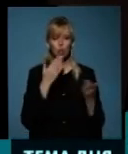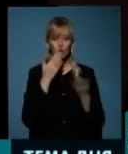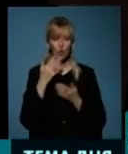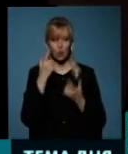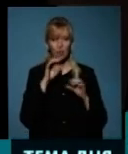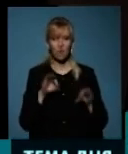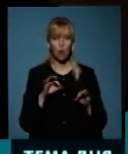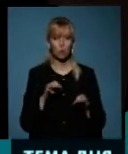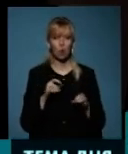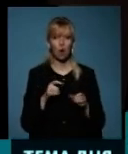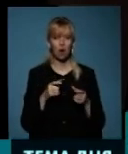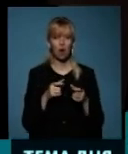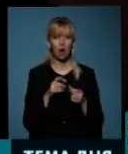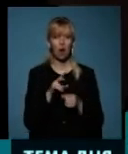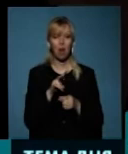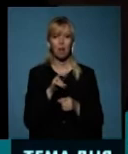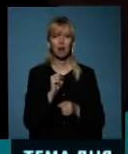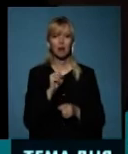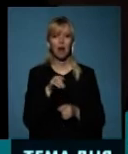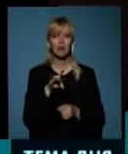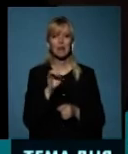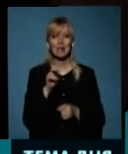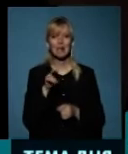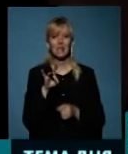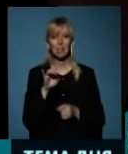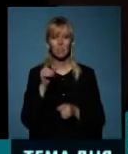інформацію з картридерів, які цифрові, і